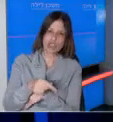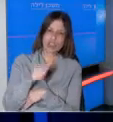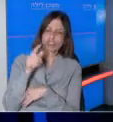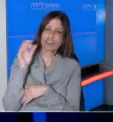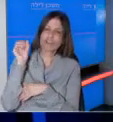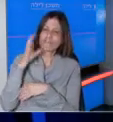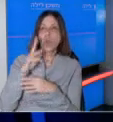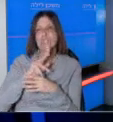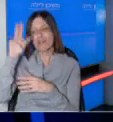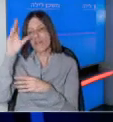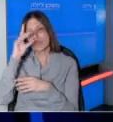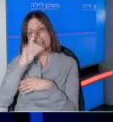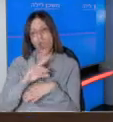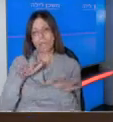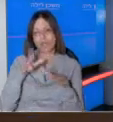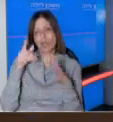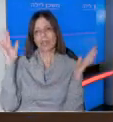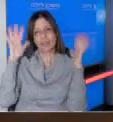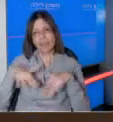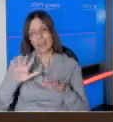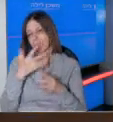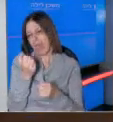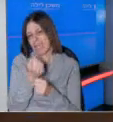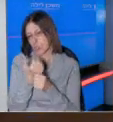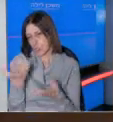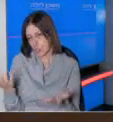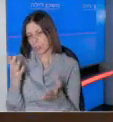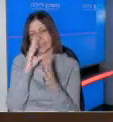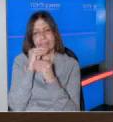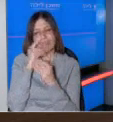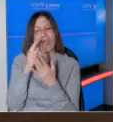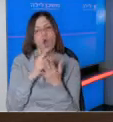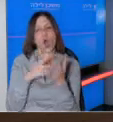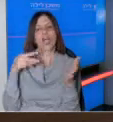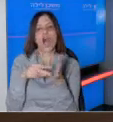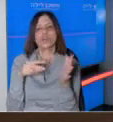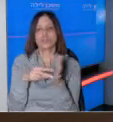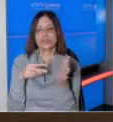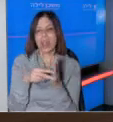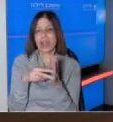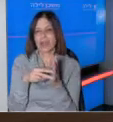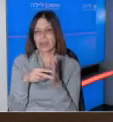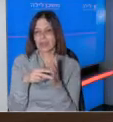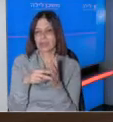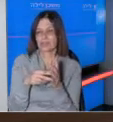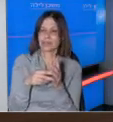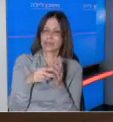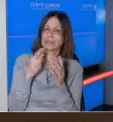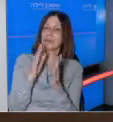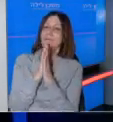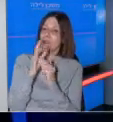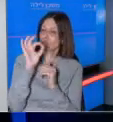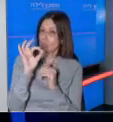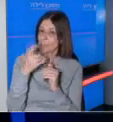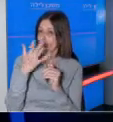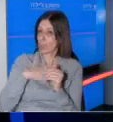או מהצפון או מהדרום, הממשלה הזאת תתפרק כי אין מה לעשות. אבל בואו נדבר שנייה באמת על חוק החשמל. משאלות ליבך. לא, לא, לא. משאלות